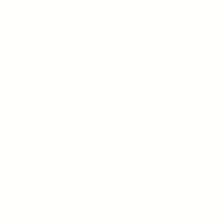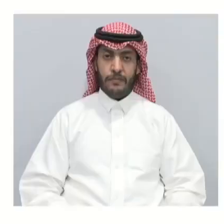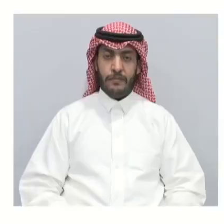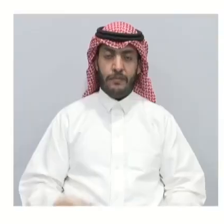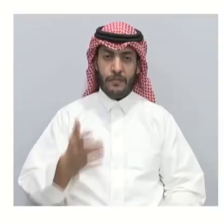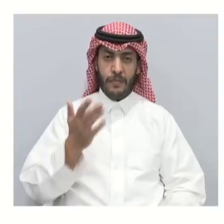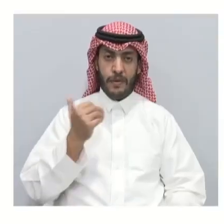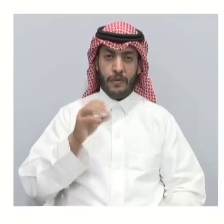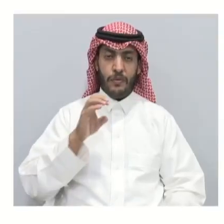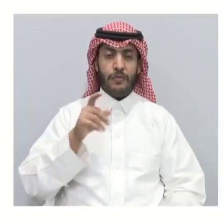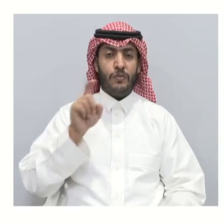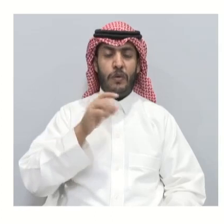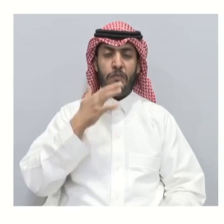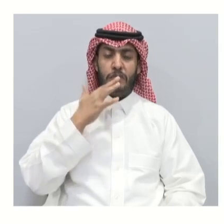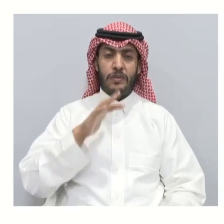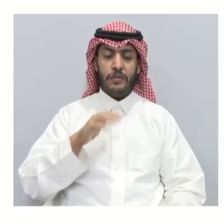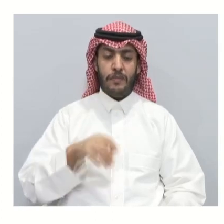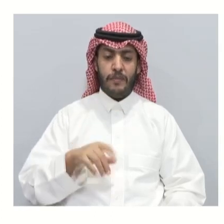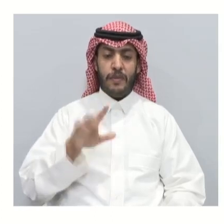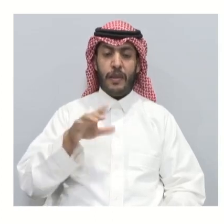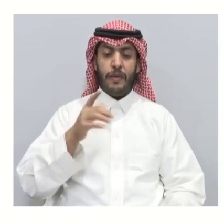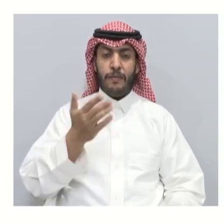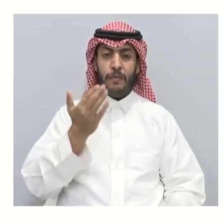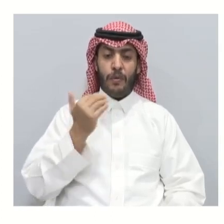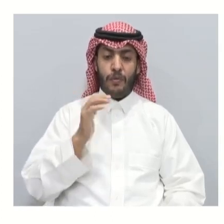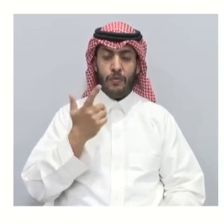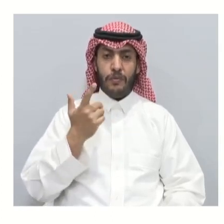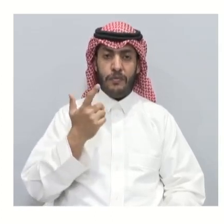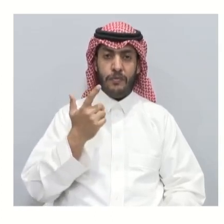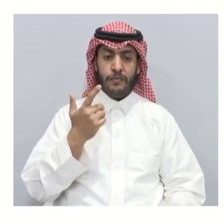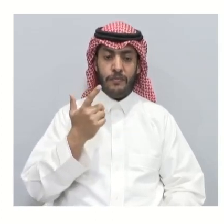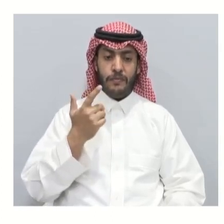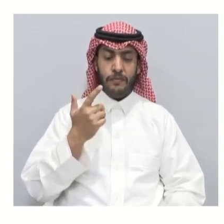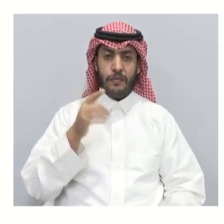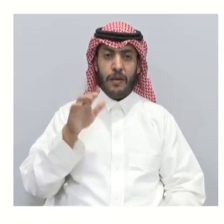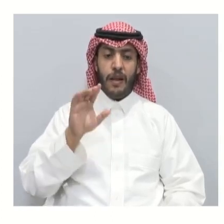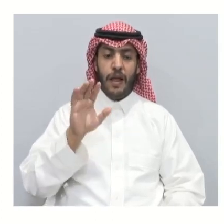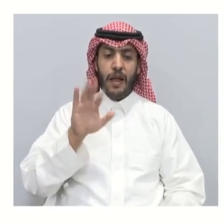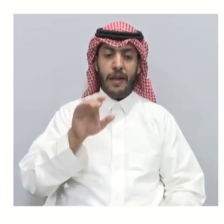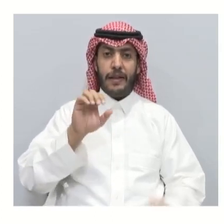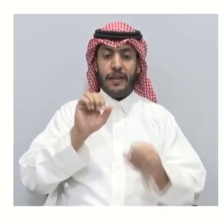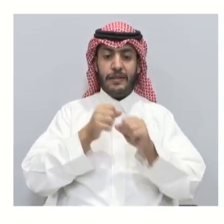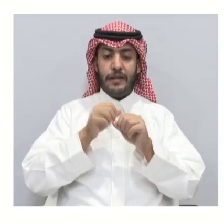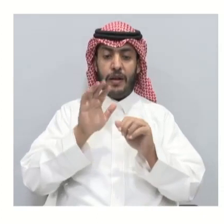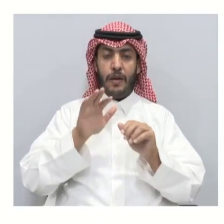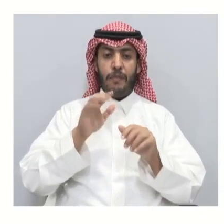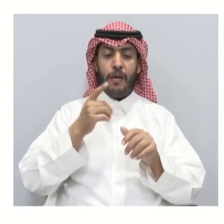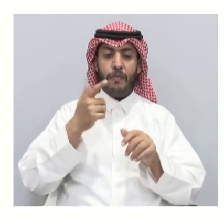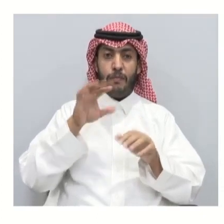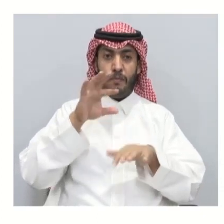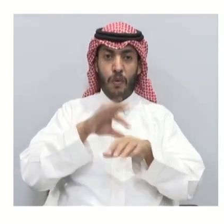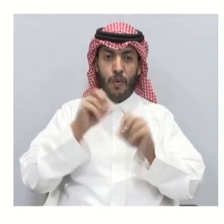هاي مبدعين سؤال سهل ما يحتاج المطلوب ان اذكر الكسر الذي يعبر عن ما عدد المخلوقات